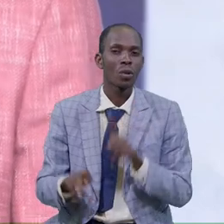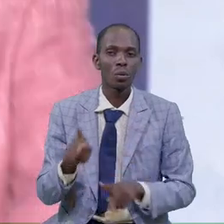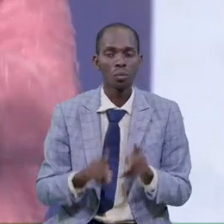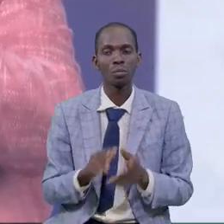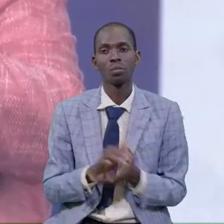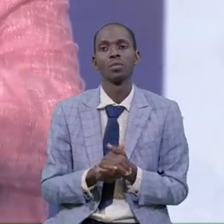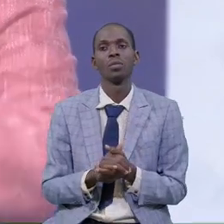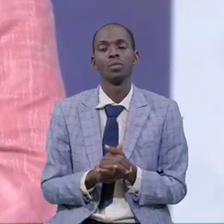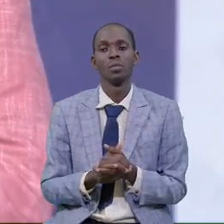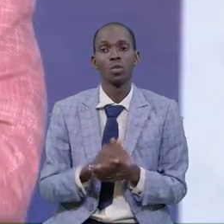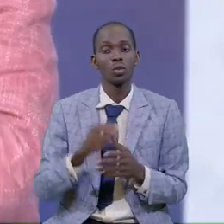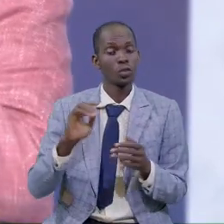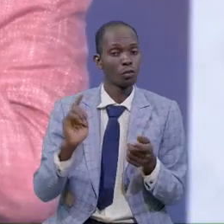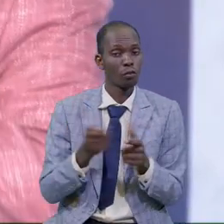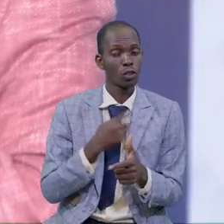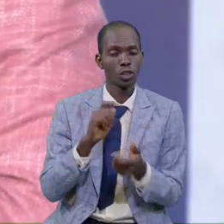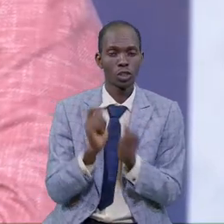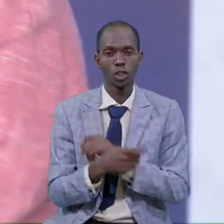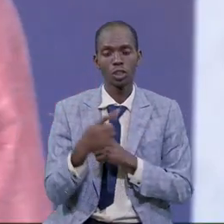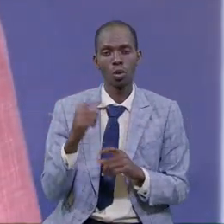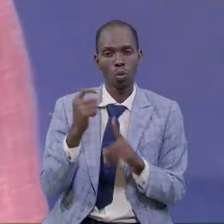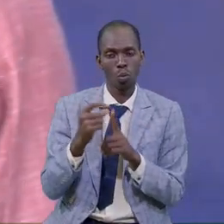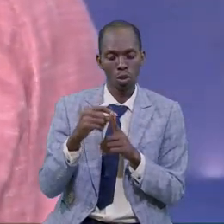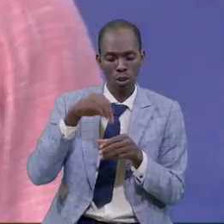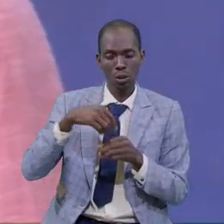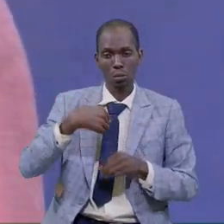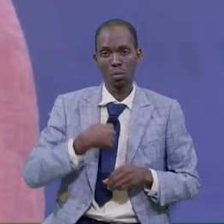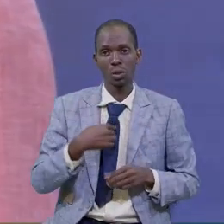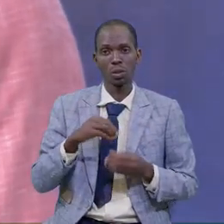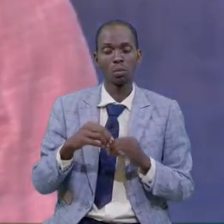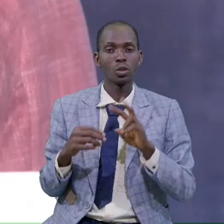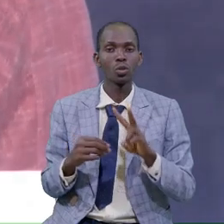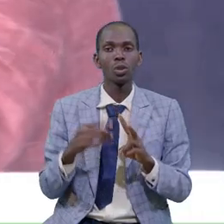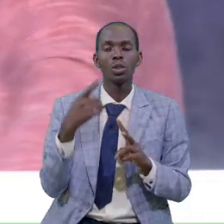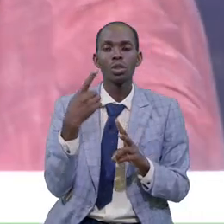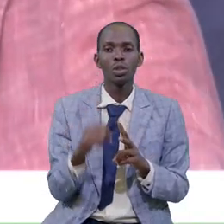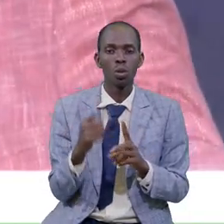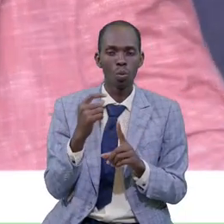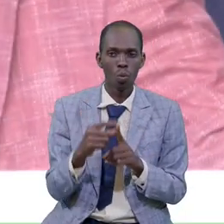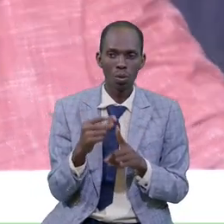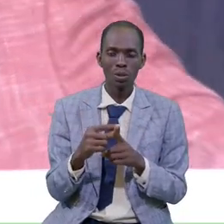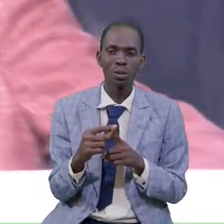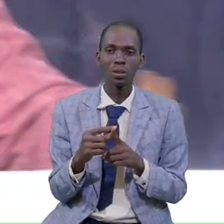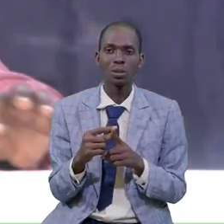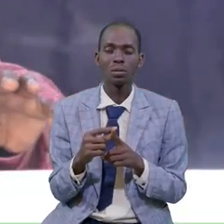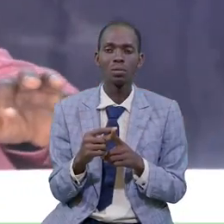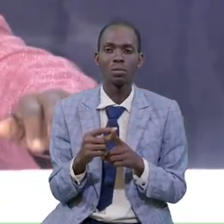moi. Deuxièmement, le monde intérieur. Il y a un troisième monde